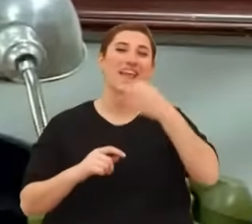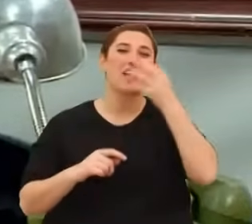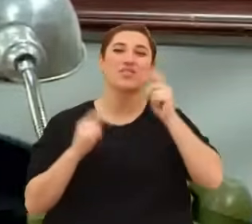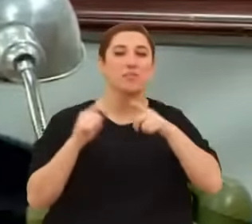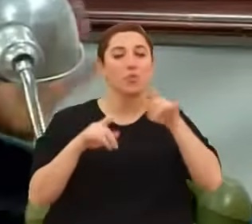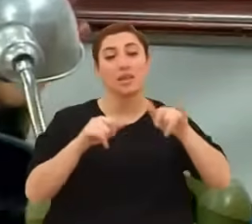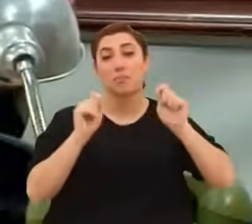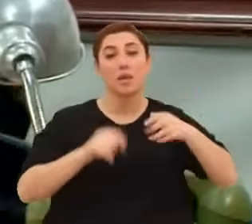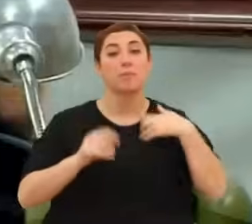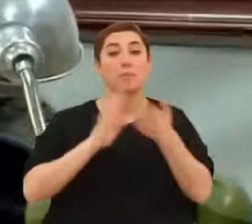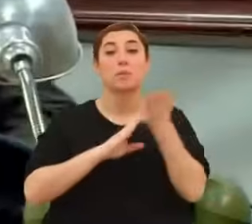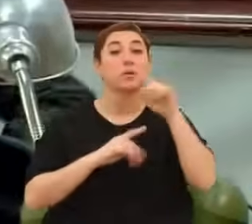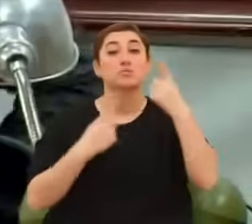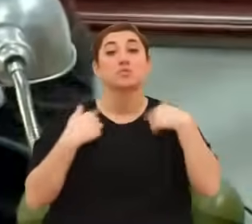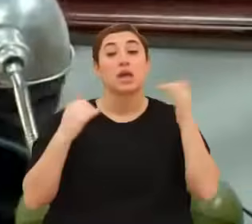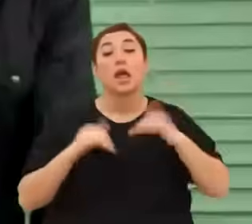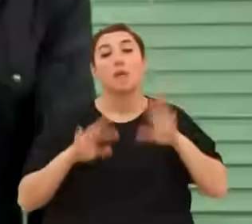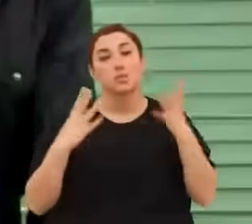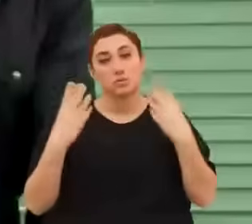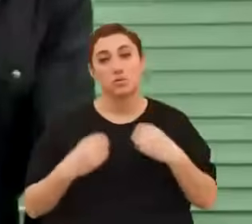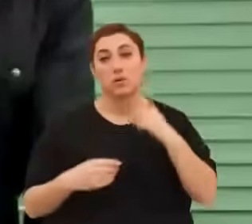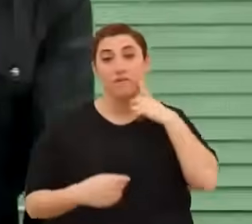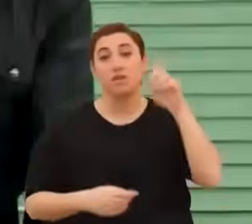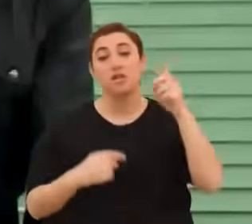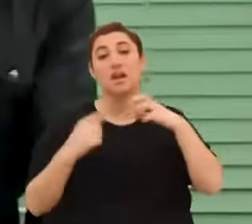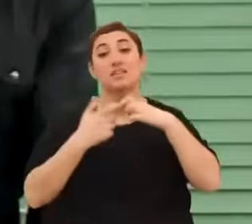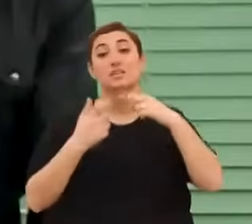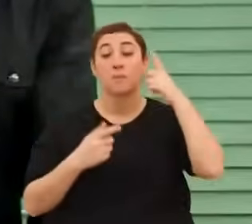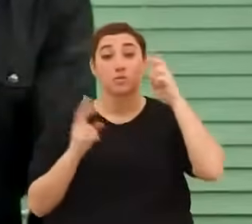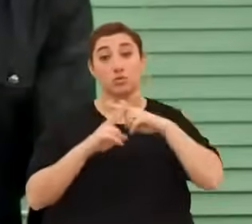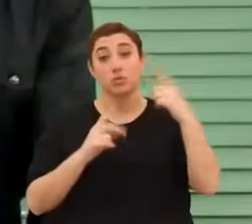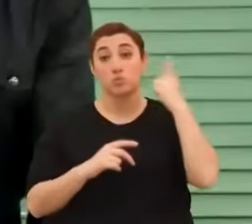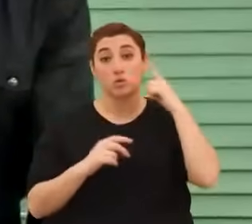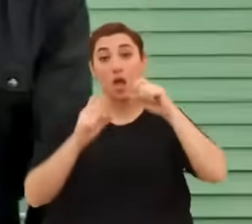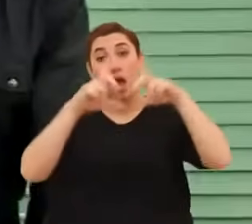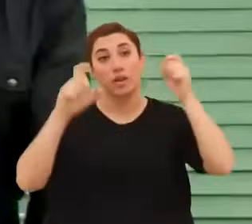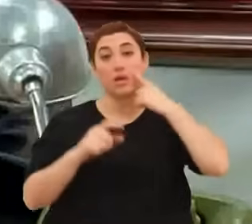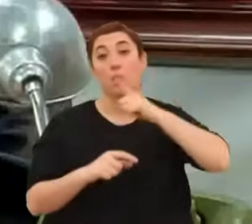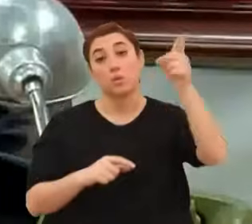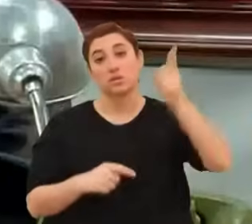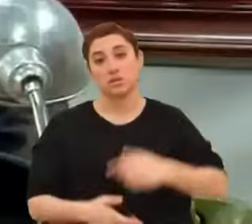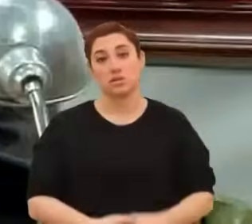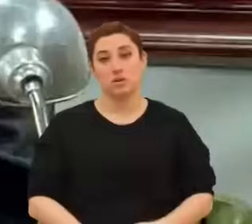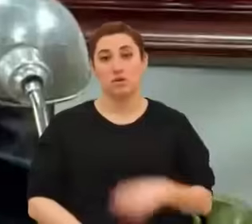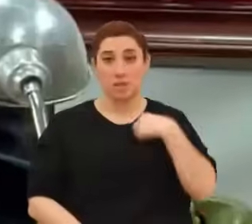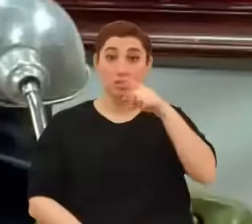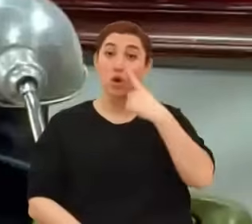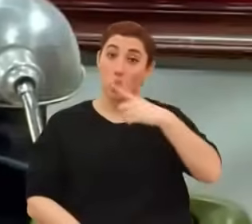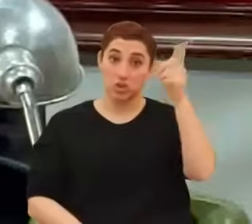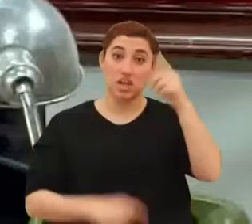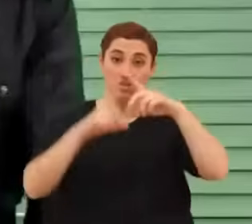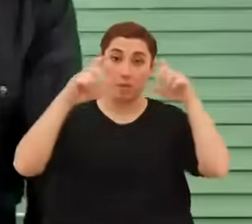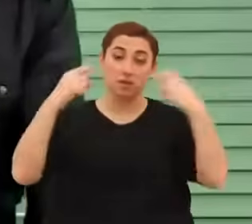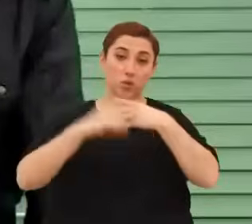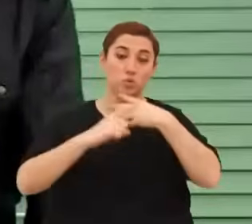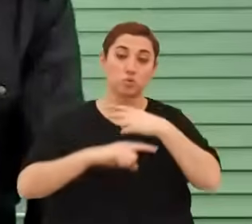gibi bir şey yapılır. Vallahi benim evimden başka bir şey gelmez. Olur. Vallahi Rıza başkomiserim duysaydı haritayı gösterdi. Ben sana göstereceğim şimdi haritayı